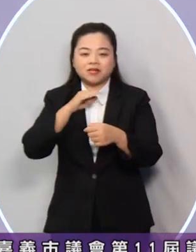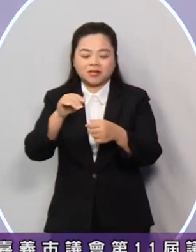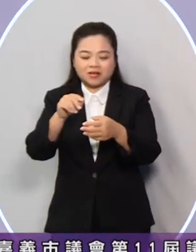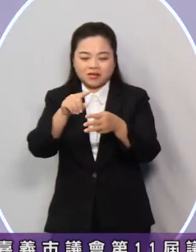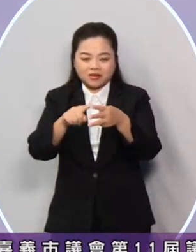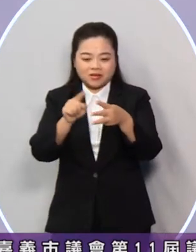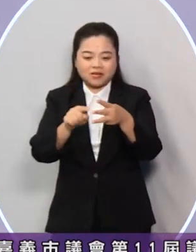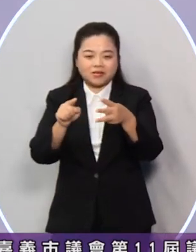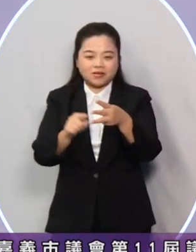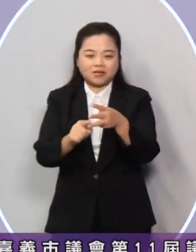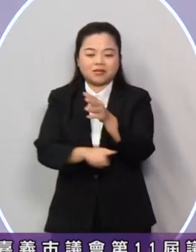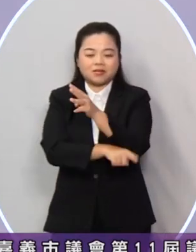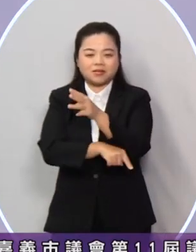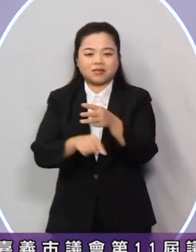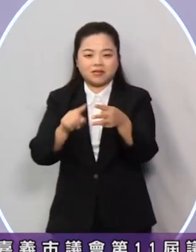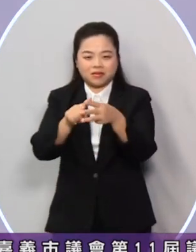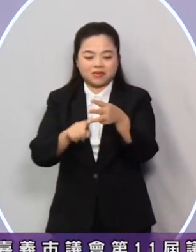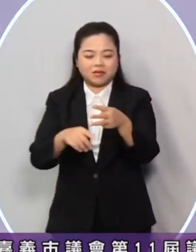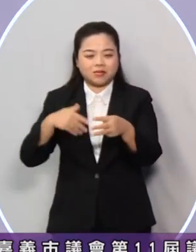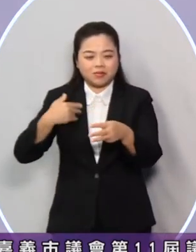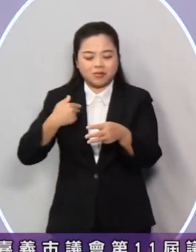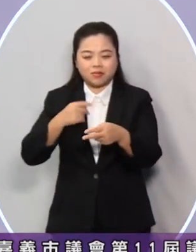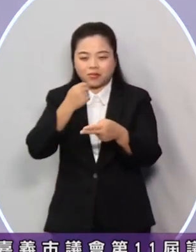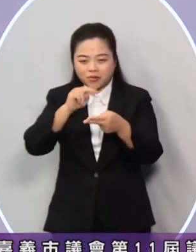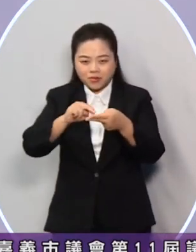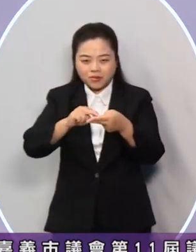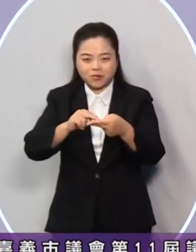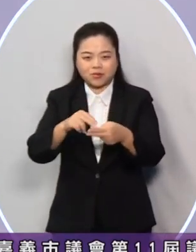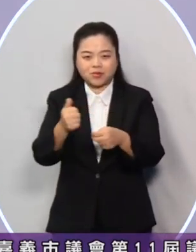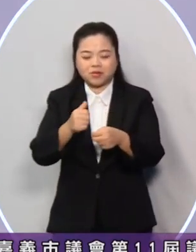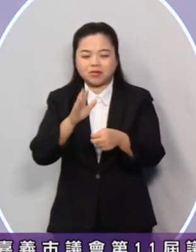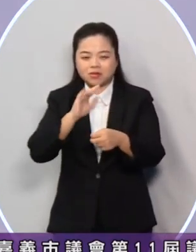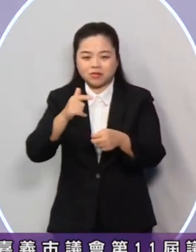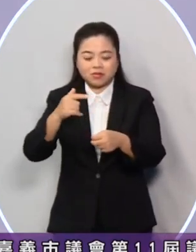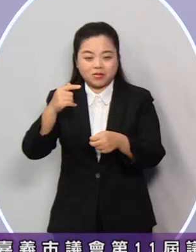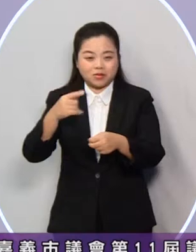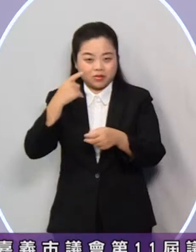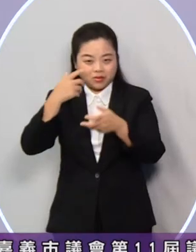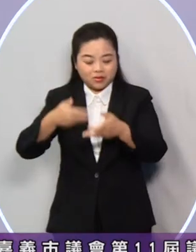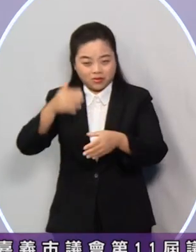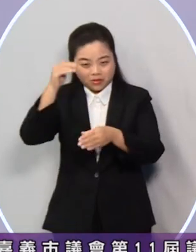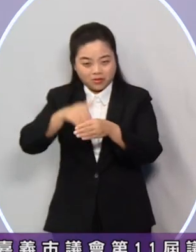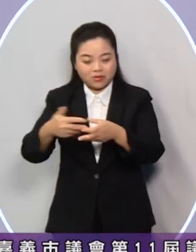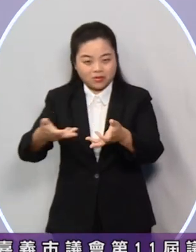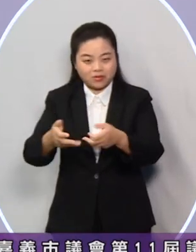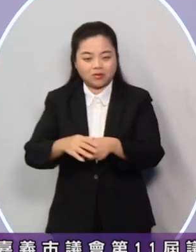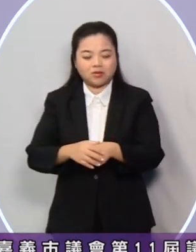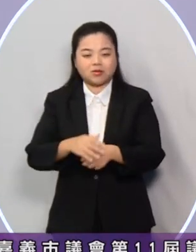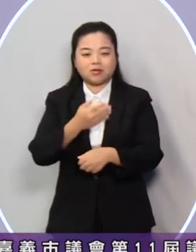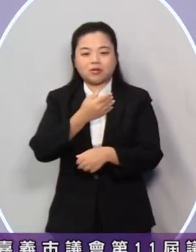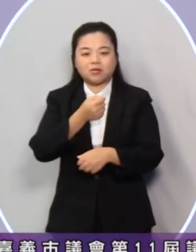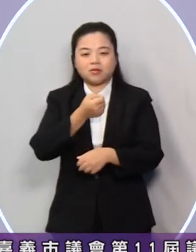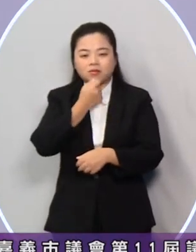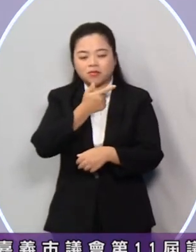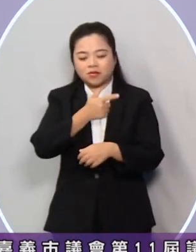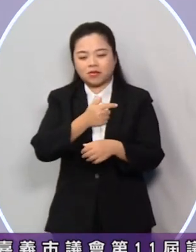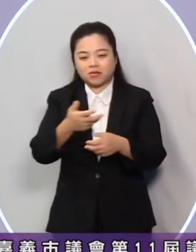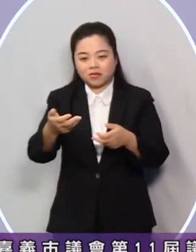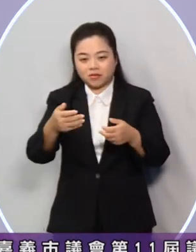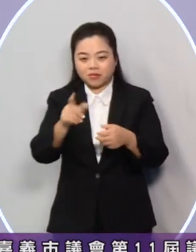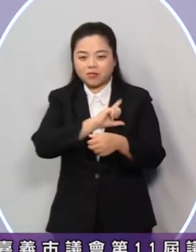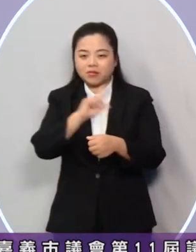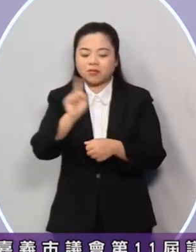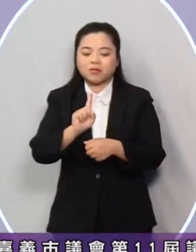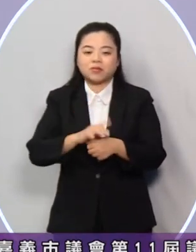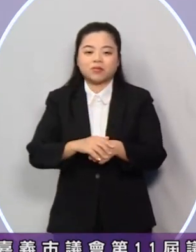杰3个字。不知道邮差先生是不是也有关注南投的事件？不管任何称呼，不论选举结果，